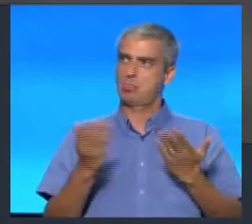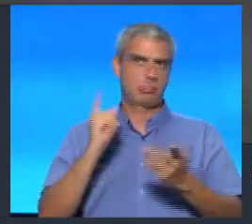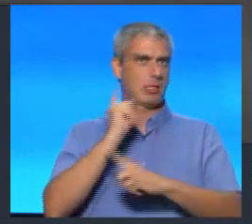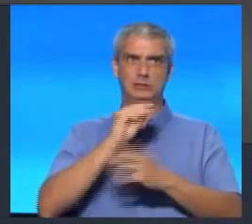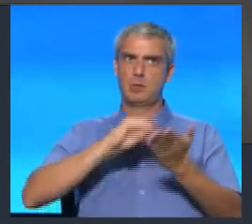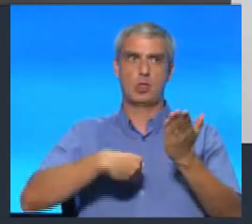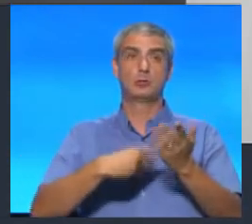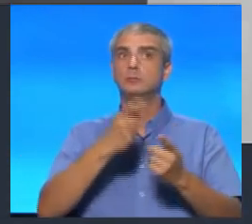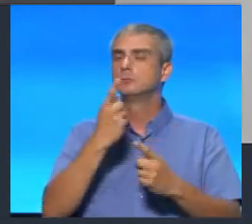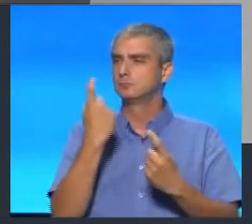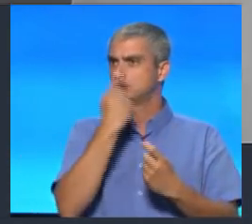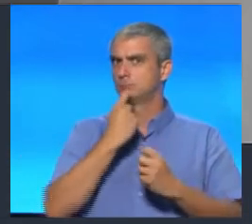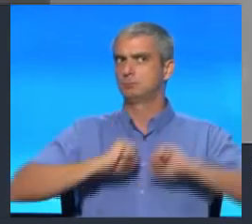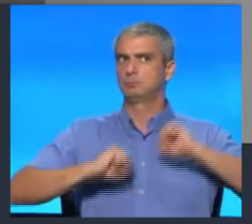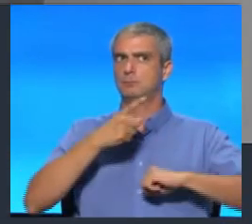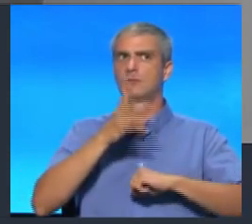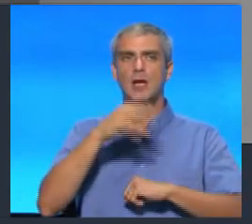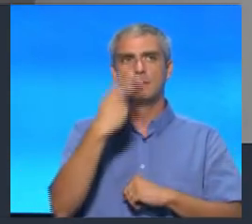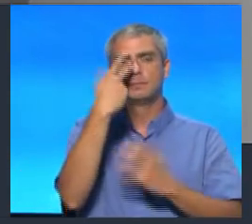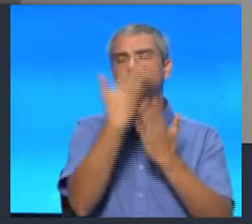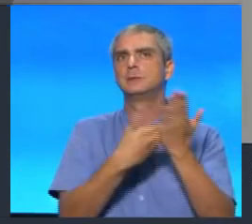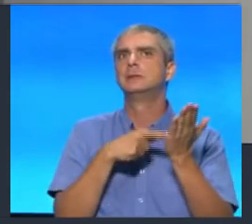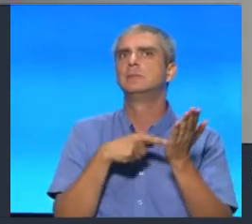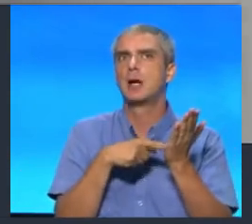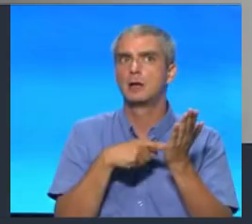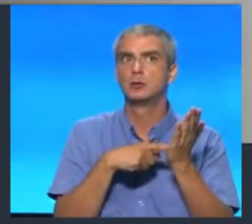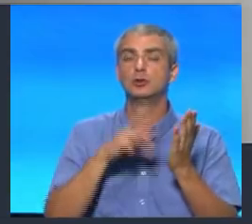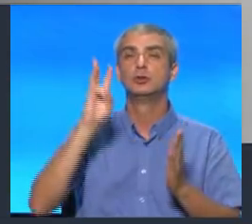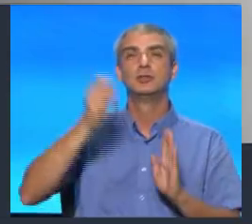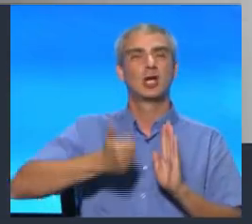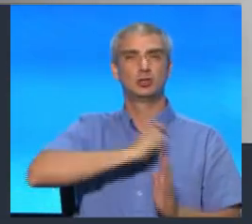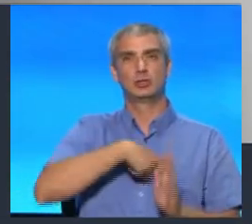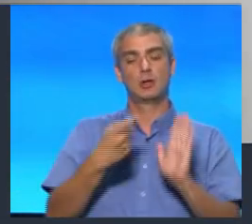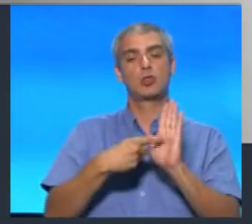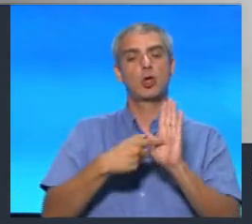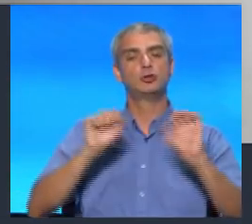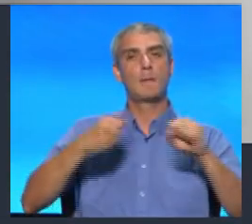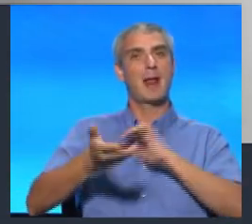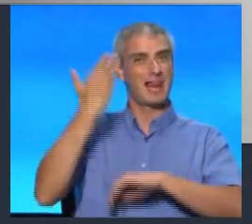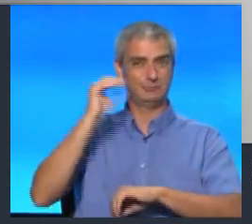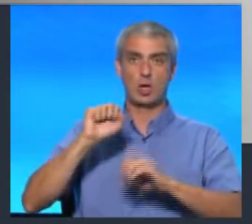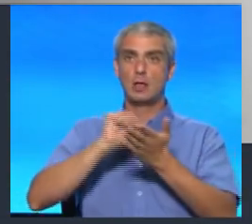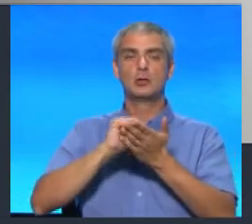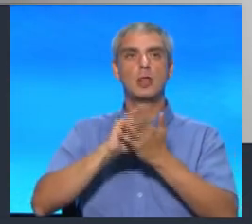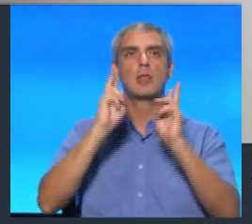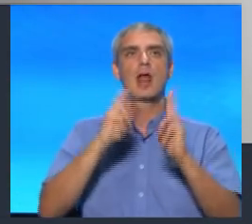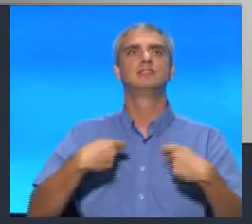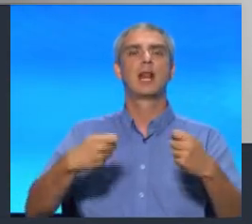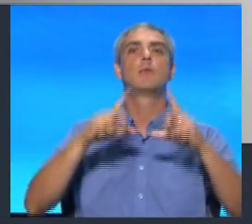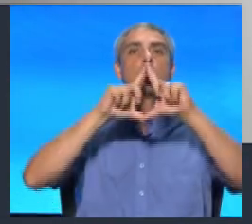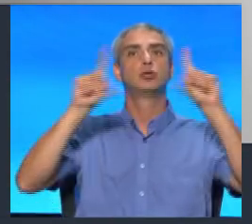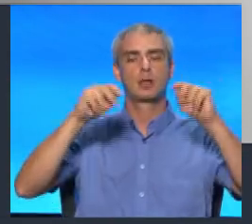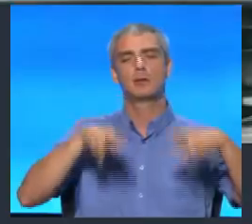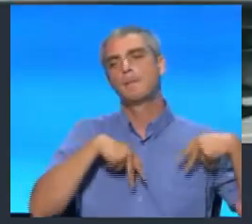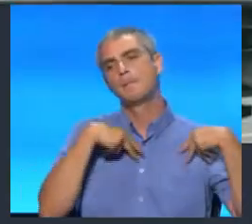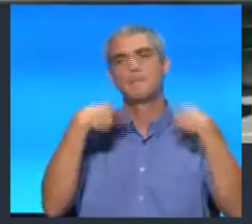התנהלות המועצה תמועה עוד יותר כשמסתכלים על המסמך הזה. שמעון דורש כאן מהבעלים הקודם של העיתון להפסיק למכור את השלטים ולהחזירם